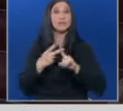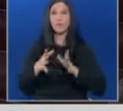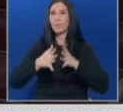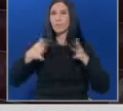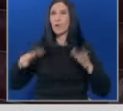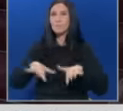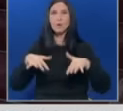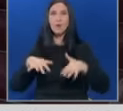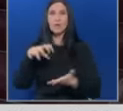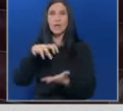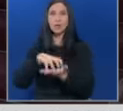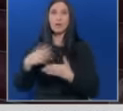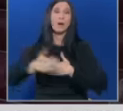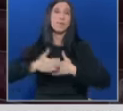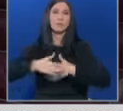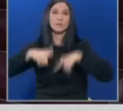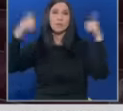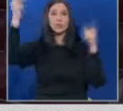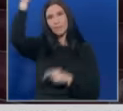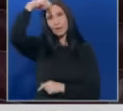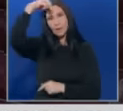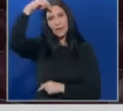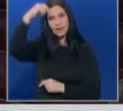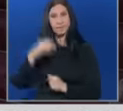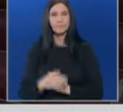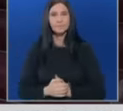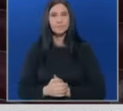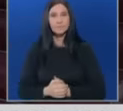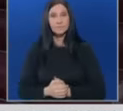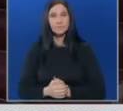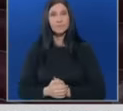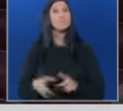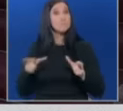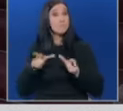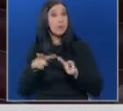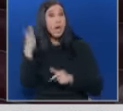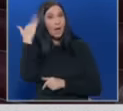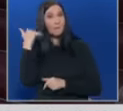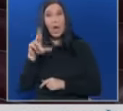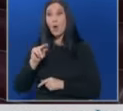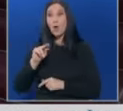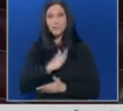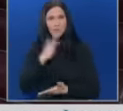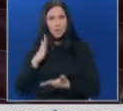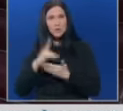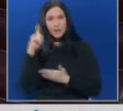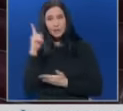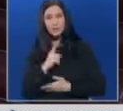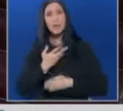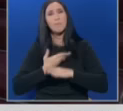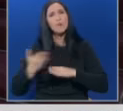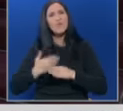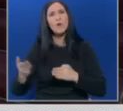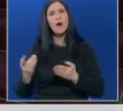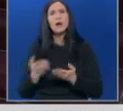големина парламентарна група Продължаваме промяната Демократична България. Мария Габриел каза, че последните дни е провела